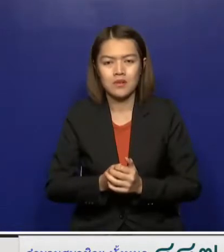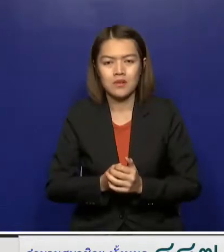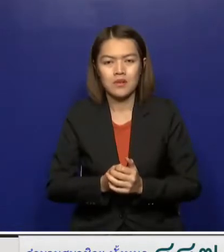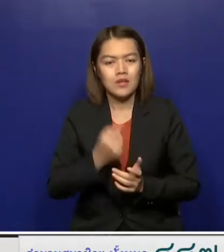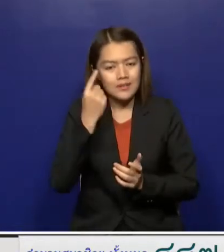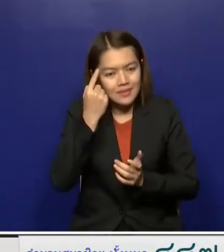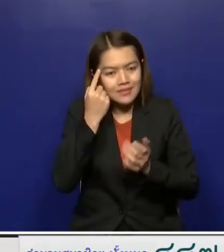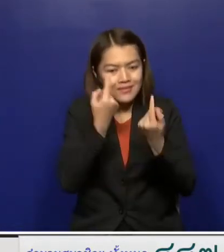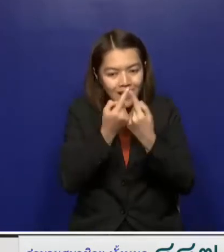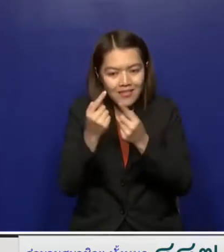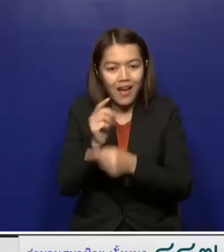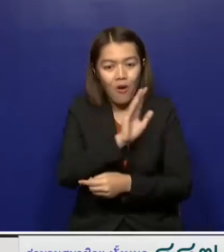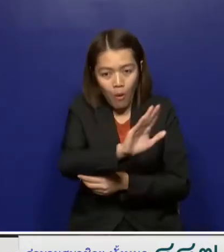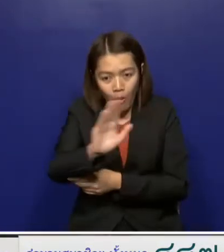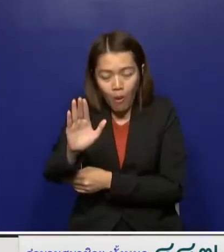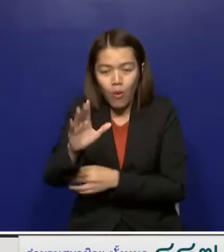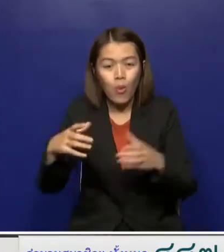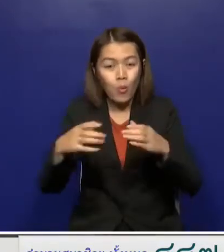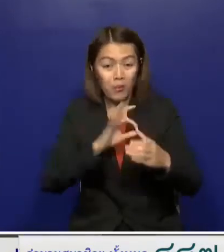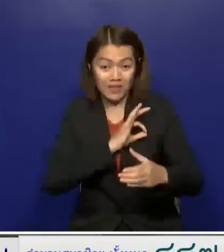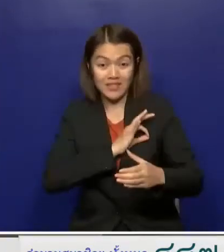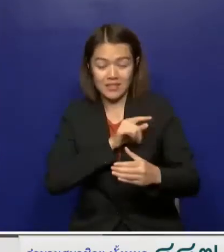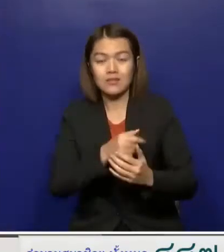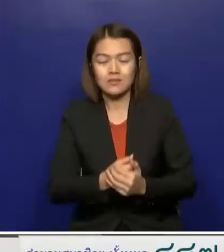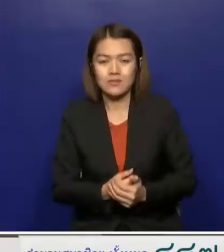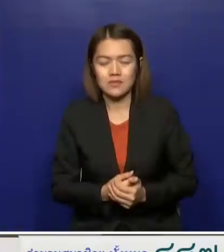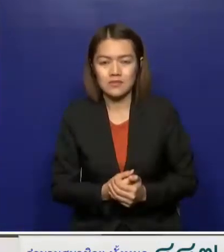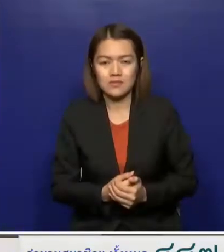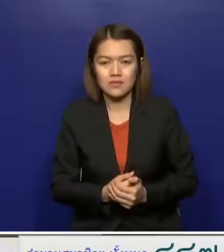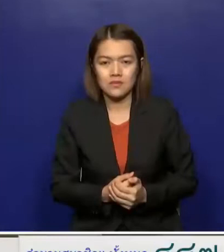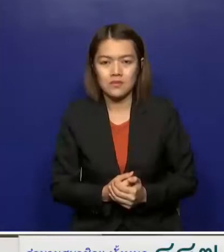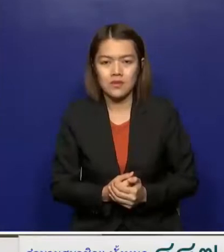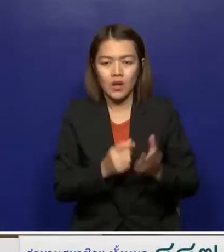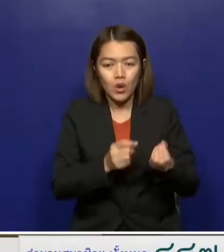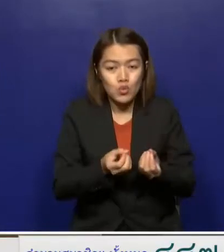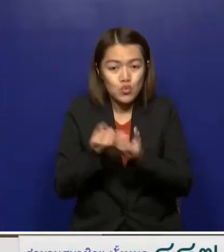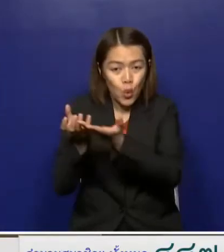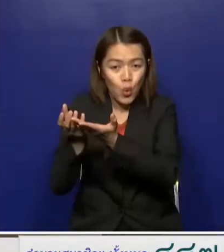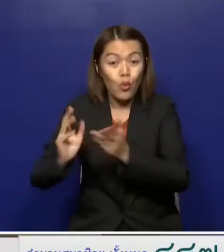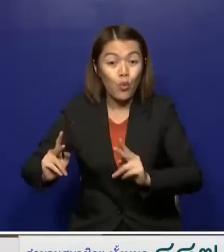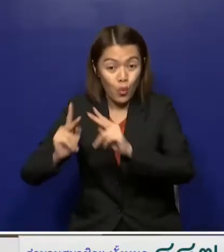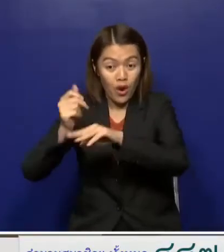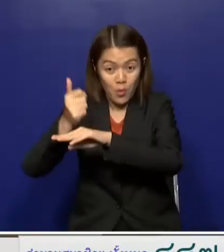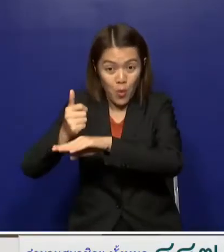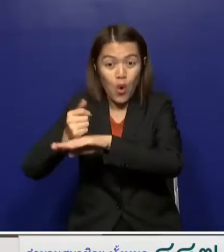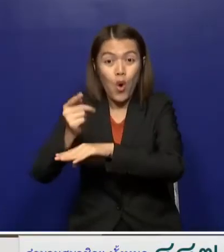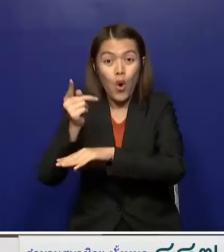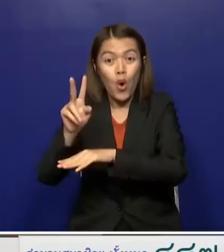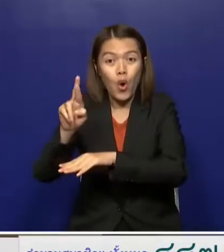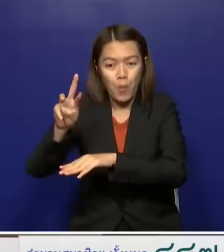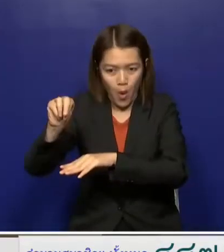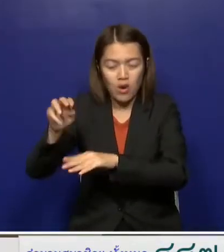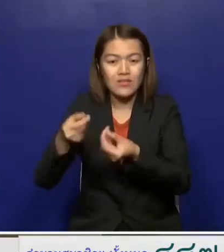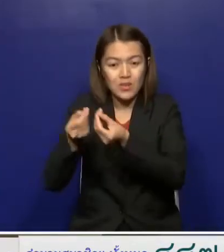ความเห็นของสมชิกรฐษภาแล้วก็จะส่งถึงคลม. แล้วก็หน้าที่จะอ่านดแล้ว